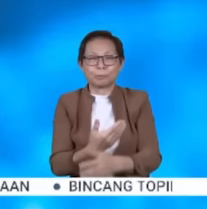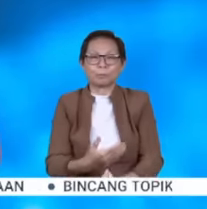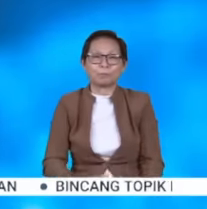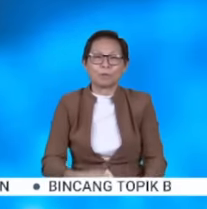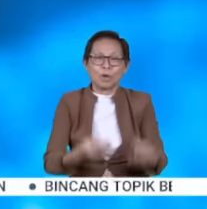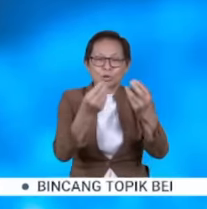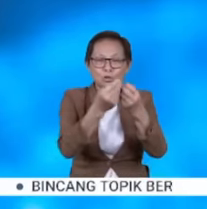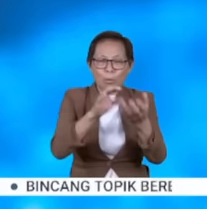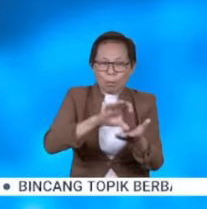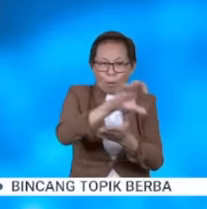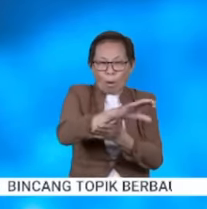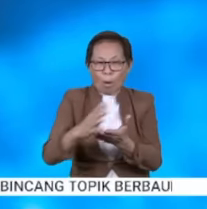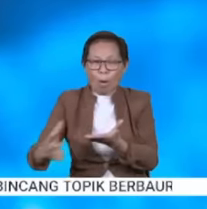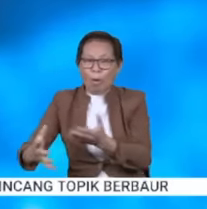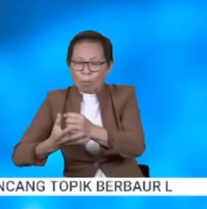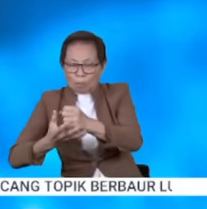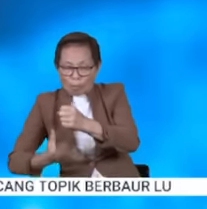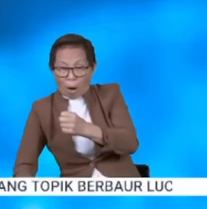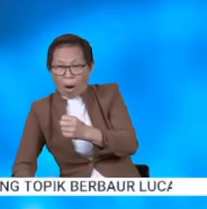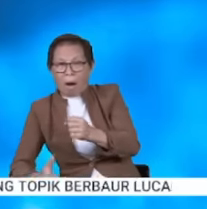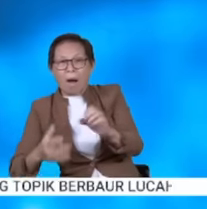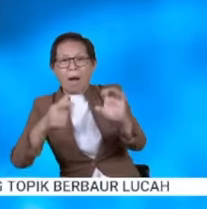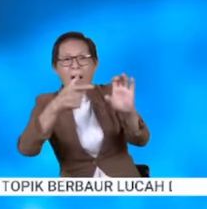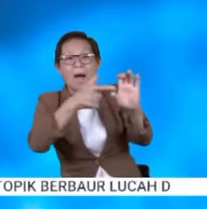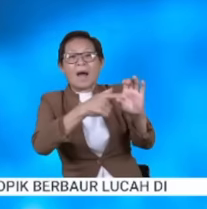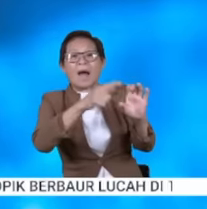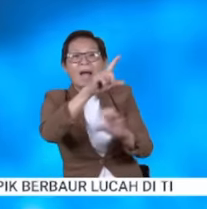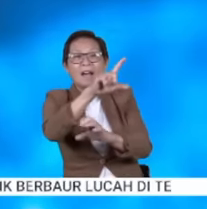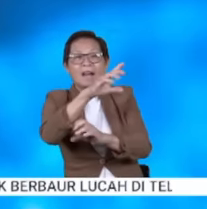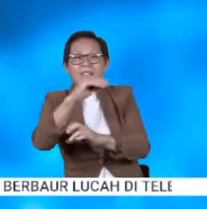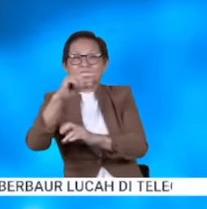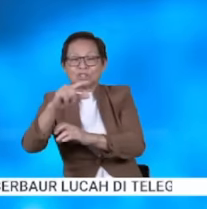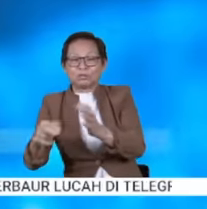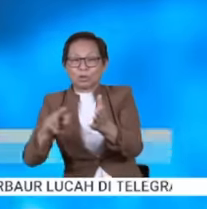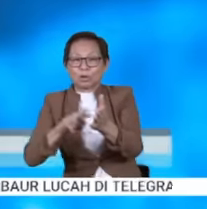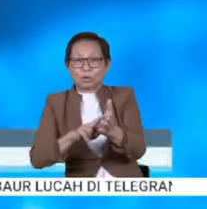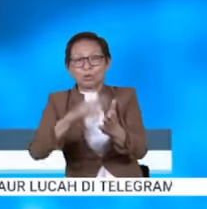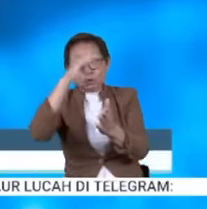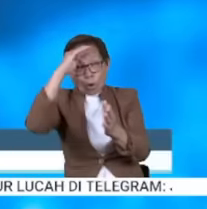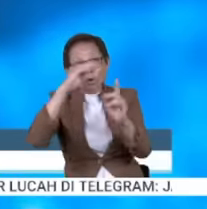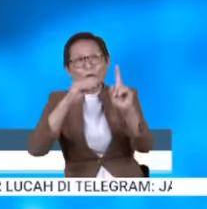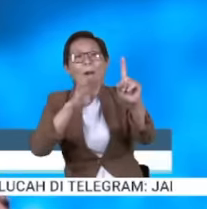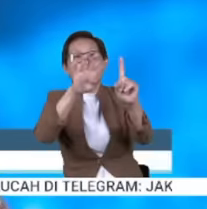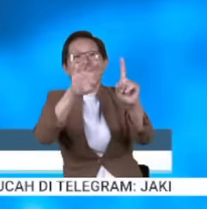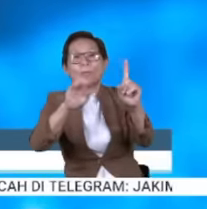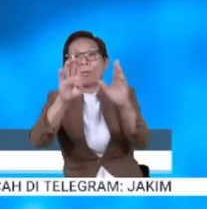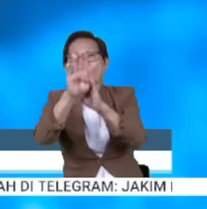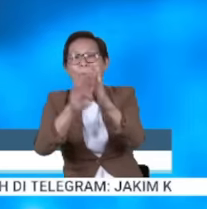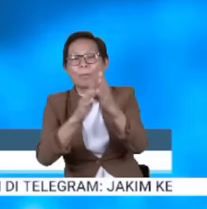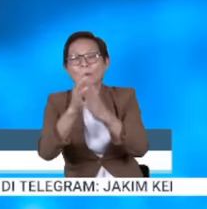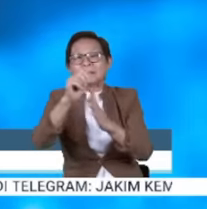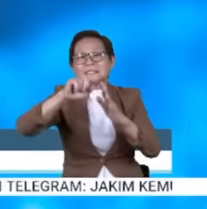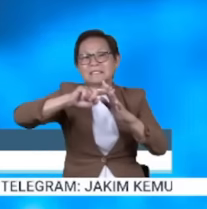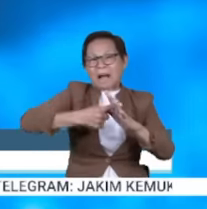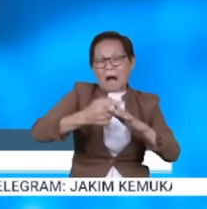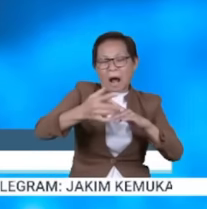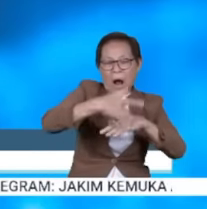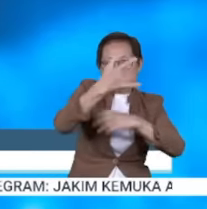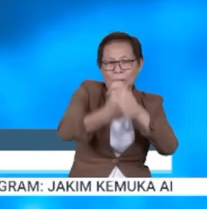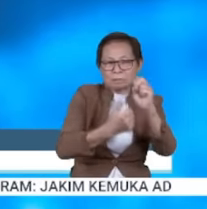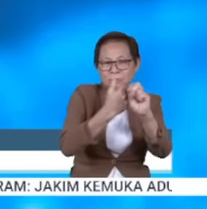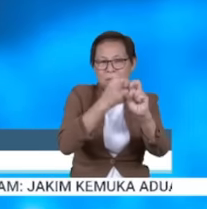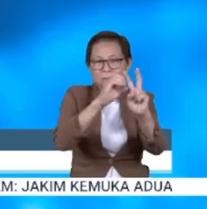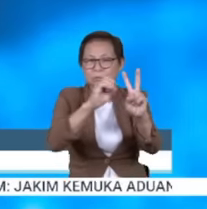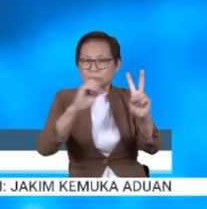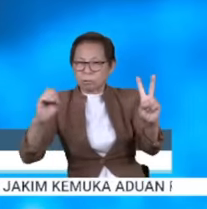jumlah peleburan terkumpul sektor minyak dan gas di Johor merengkokkan 140 billion Ringgit sejak industri itu aktif awal tahun